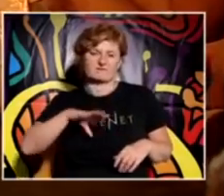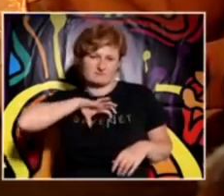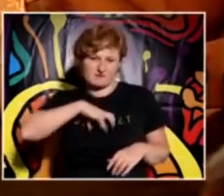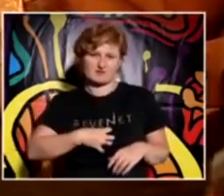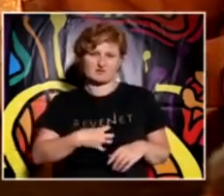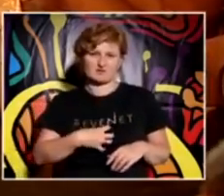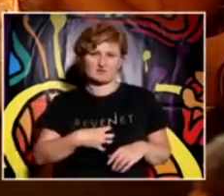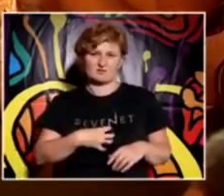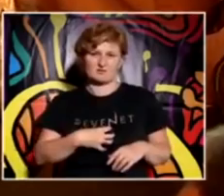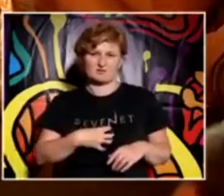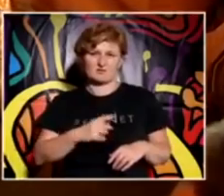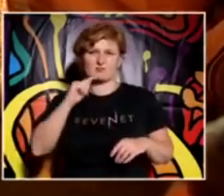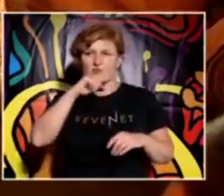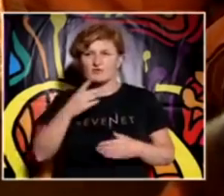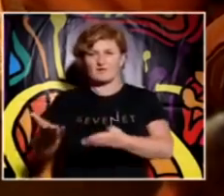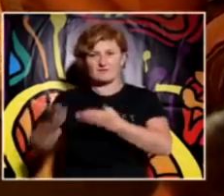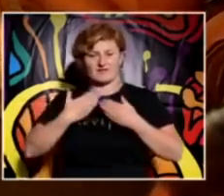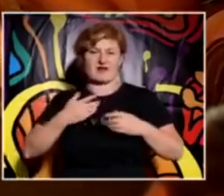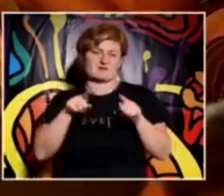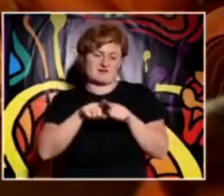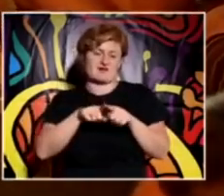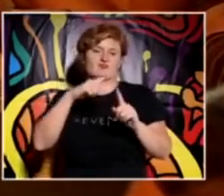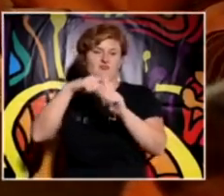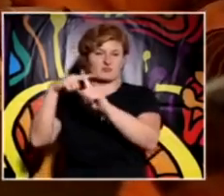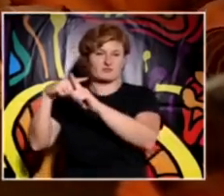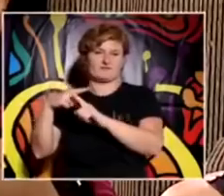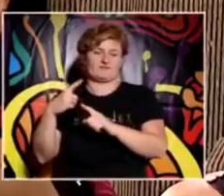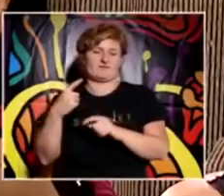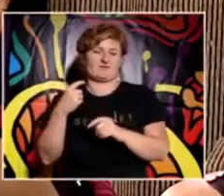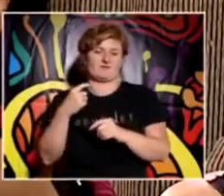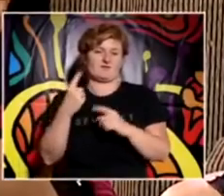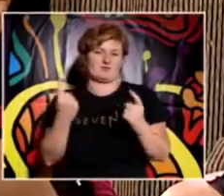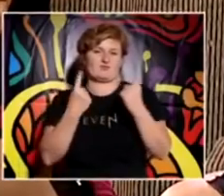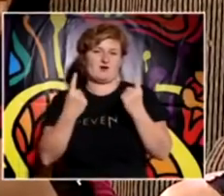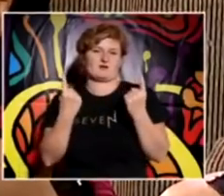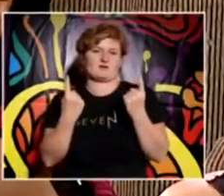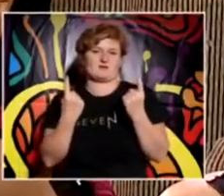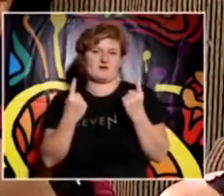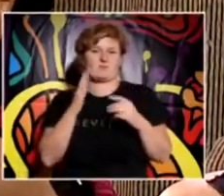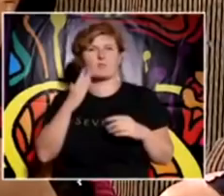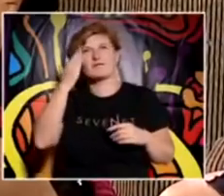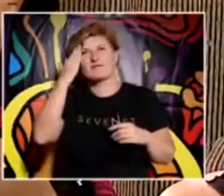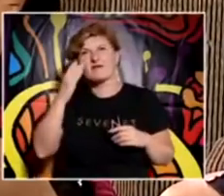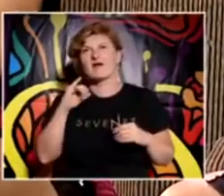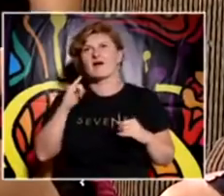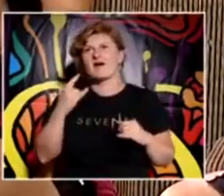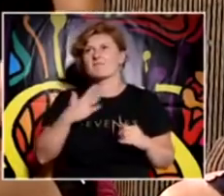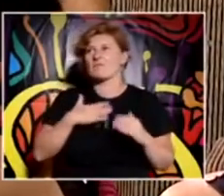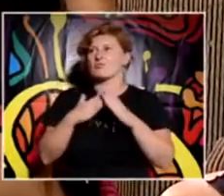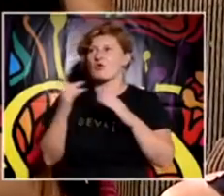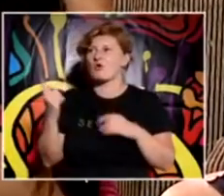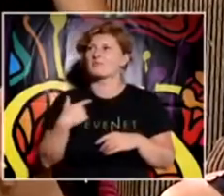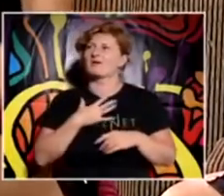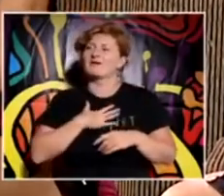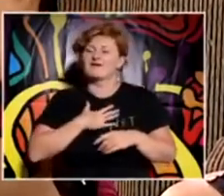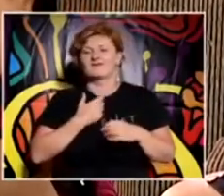potrafi też dać pozytywne rzeczy, bo też człowiek docenia niektóre rzeczy, które ma w domu, albo docenia zupełnie inne wartości, może zbadać,